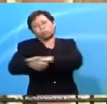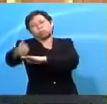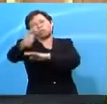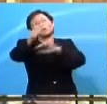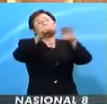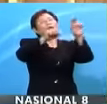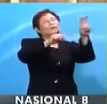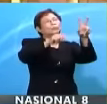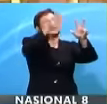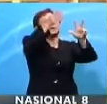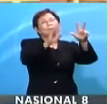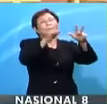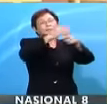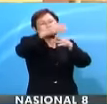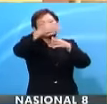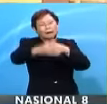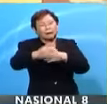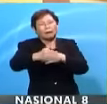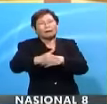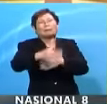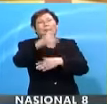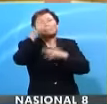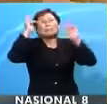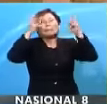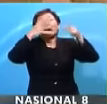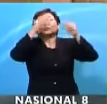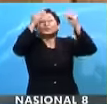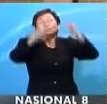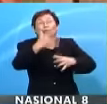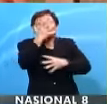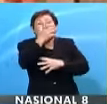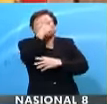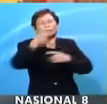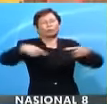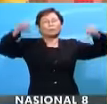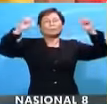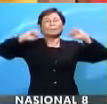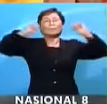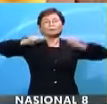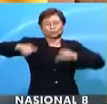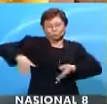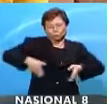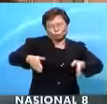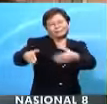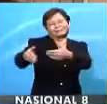Ogos lepas bimbang dimarahi guru kerana mandi di Sungai Berhampiran.